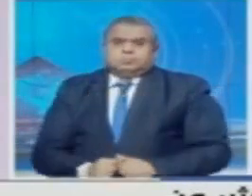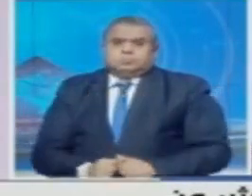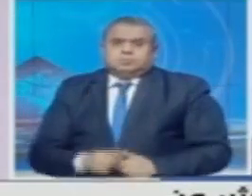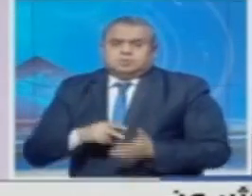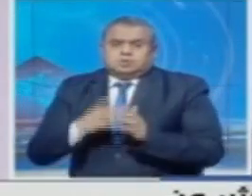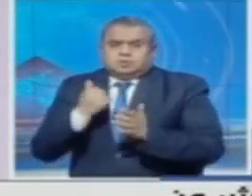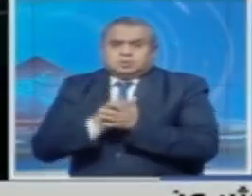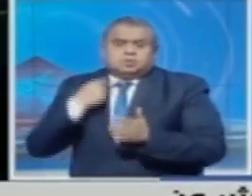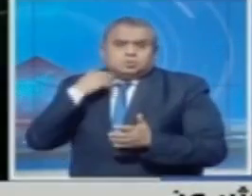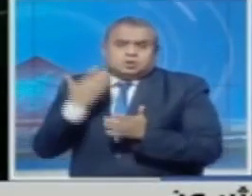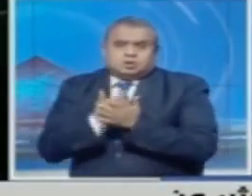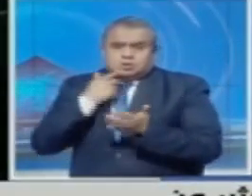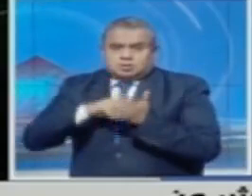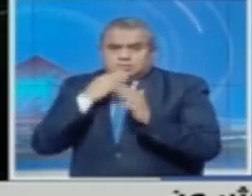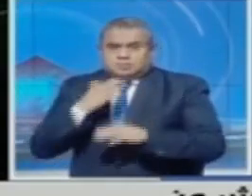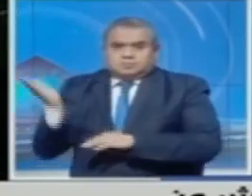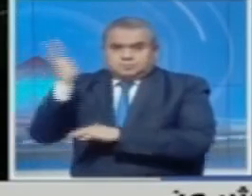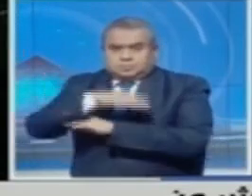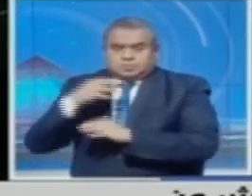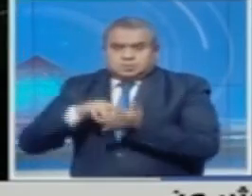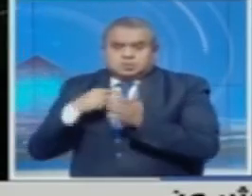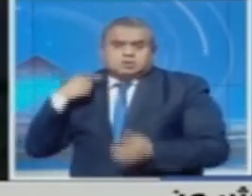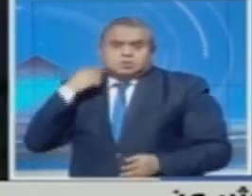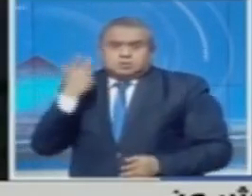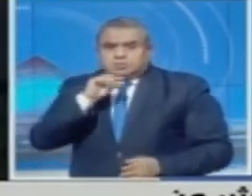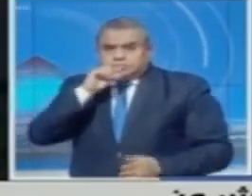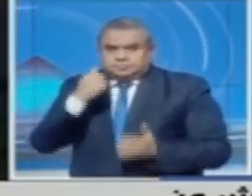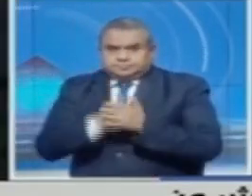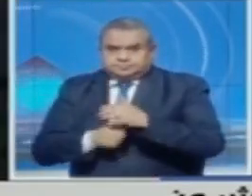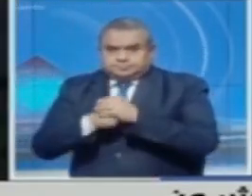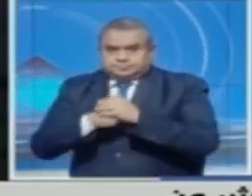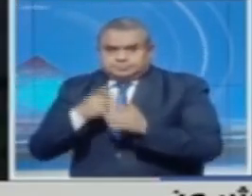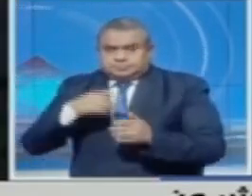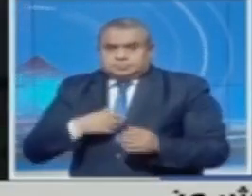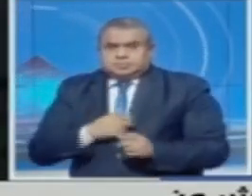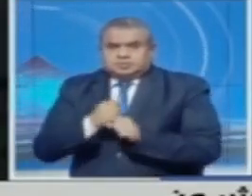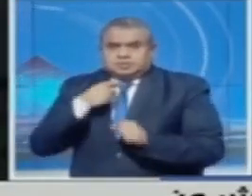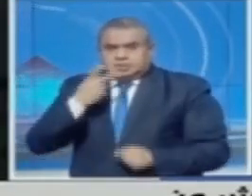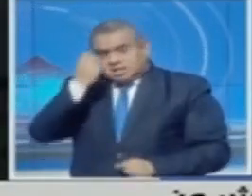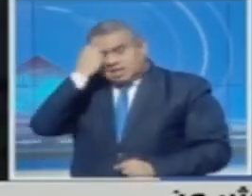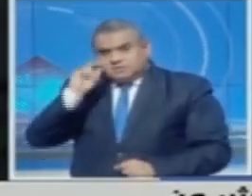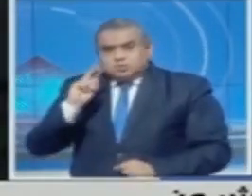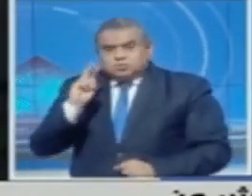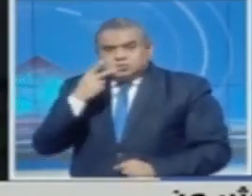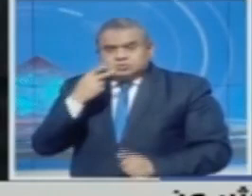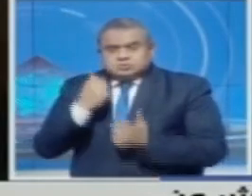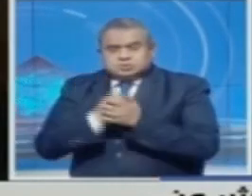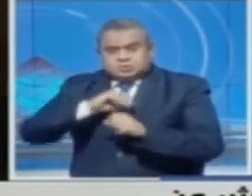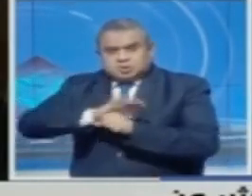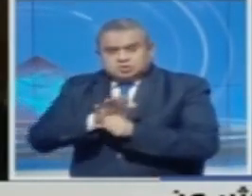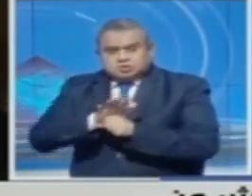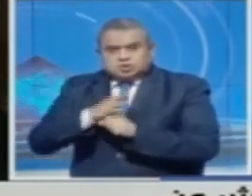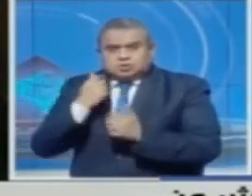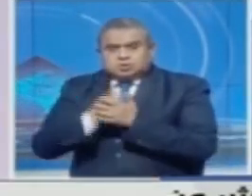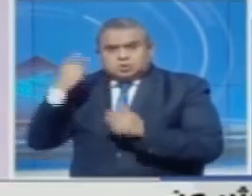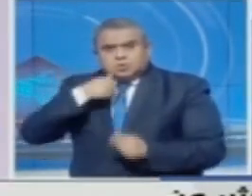يجدون نفسهم ينزلقون نحو الفقر المدقع. إن جائحة الكوفيد 19 واجتياح روسيا